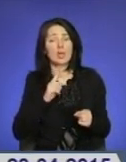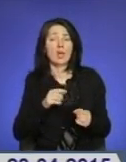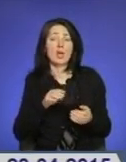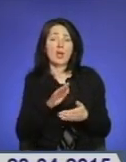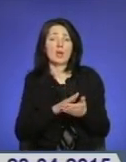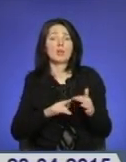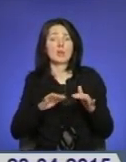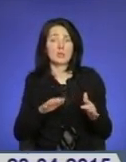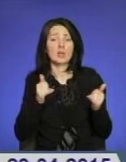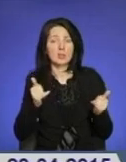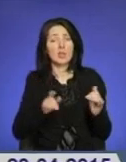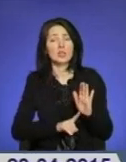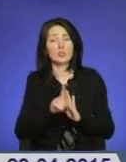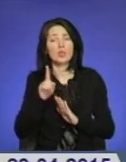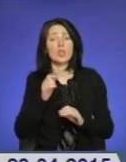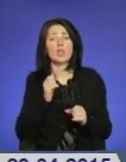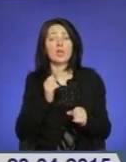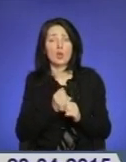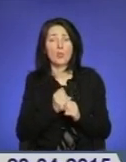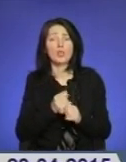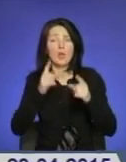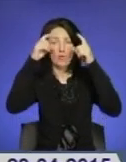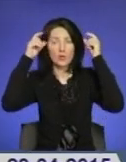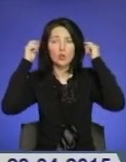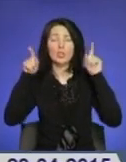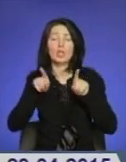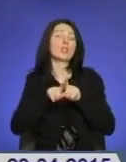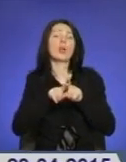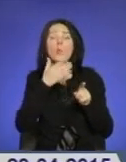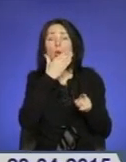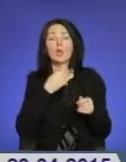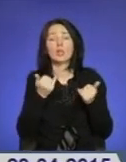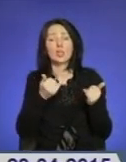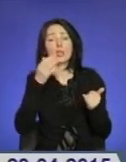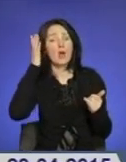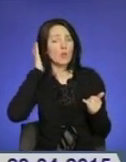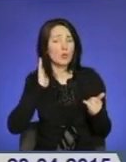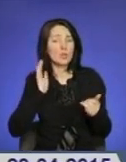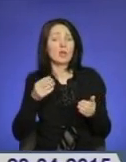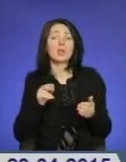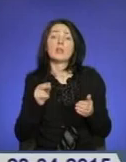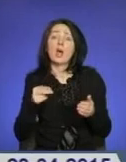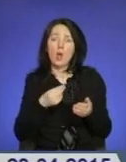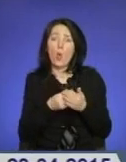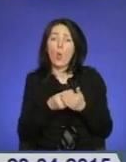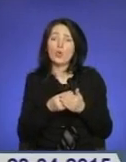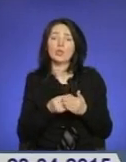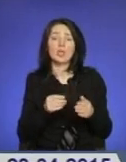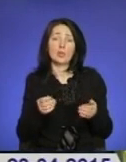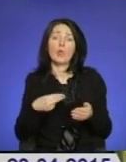діаспорян розпочали виготовляти віночки та прикраси для волосся. На вирішені кошти активісти закуплять необхідні речі для бійців